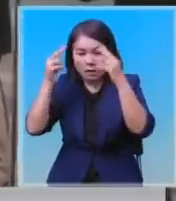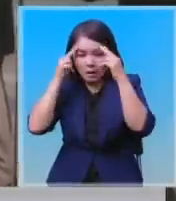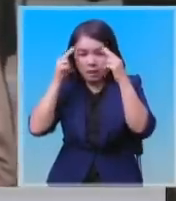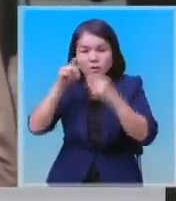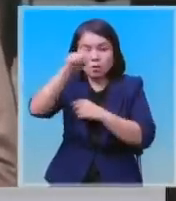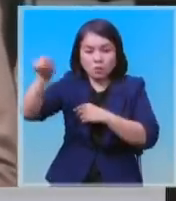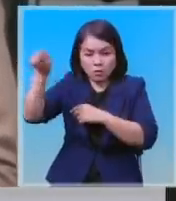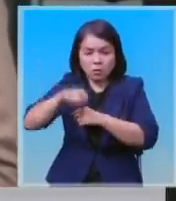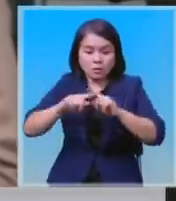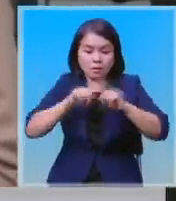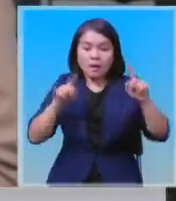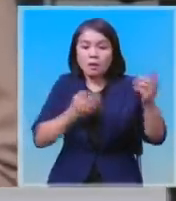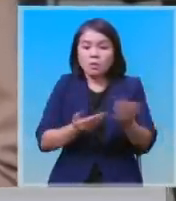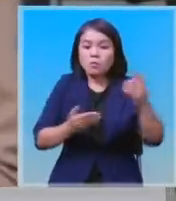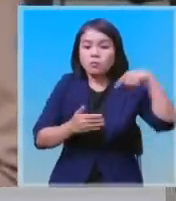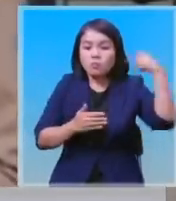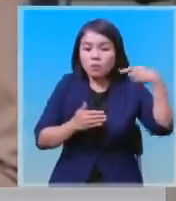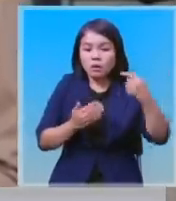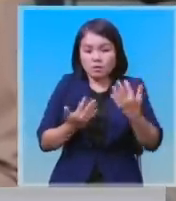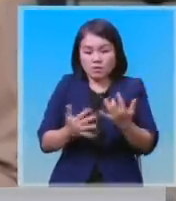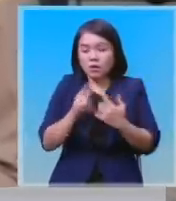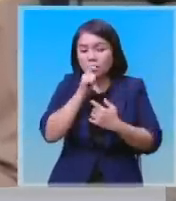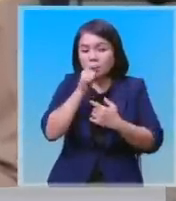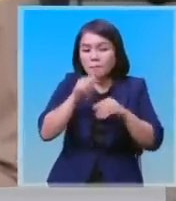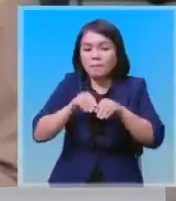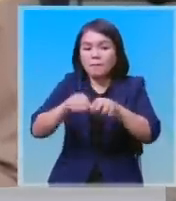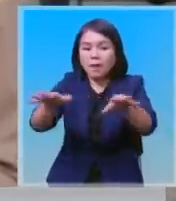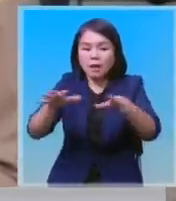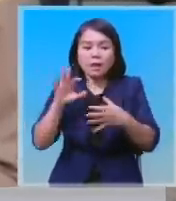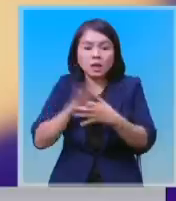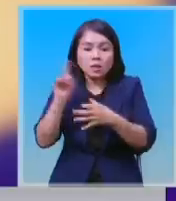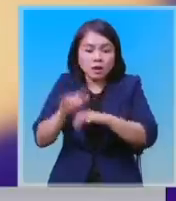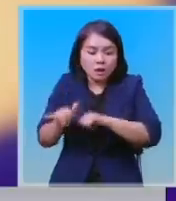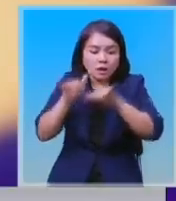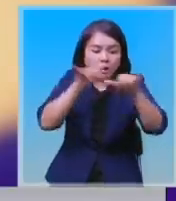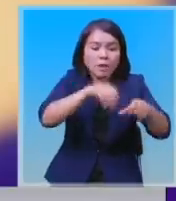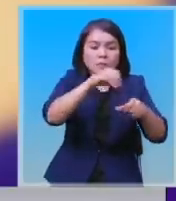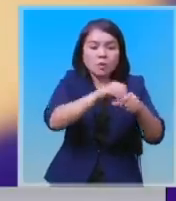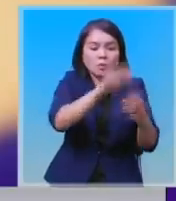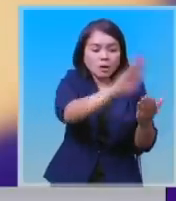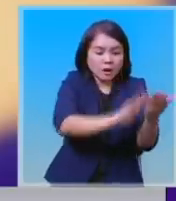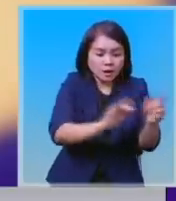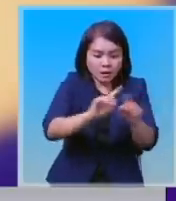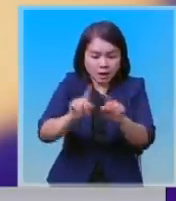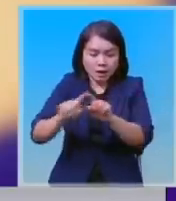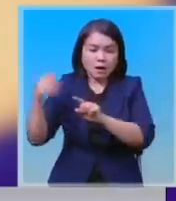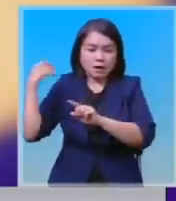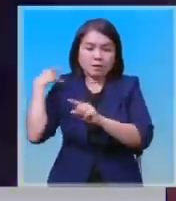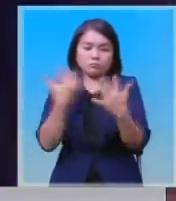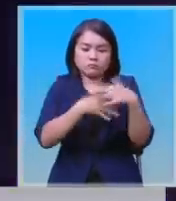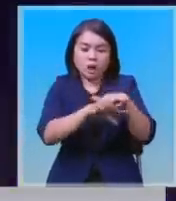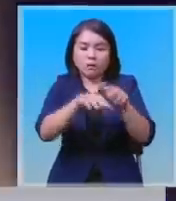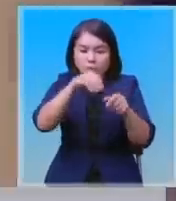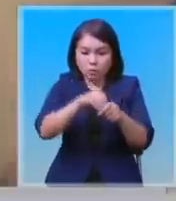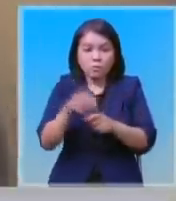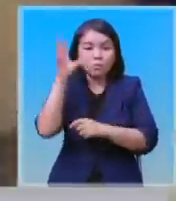ฟยังอยู่ในขั้นตอนของการสัมภาษณ์และหาประเทศที่3ซึ่งตอนนี้ก็มีบางประเทศแล้วนะครับเสนอตัวแล้วก็ติดต่อไปนะครับคาดว่าภายในวันพรุ่